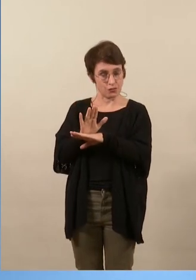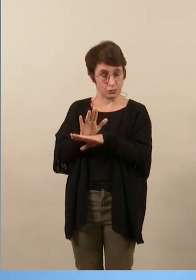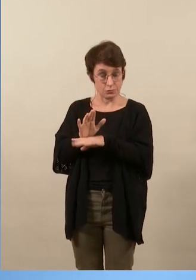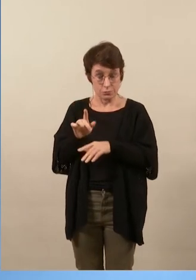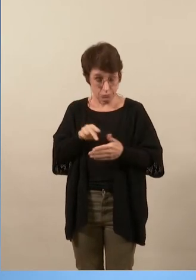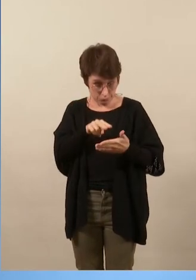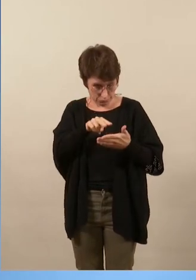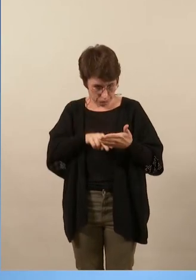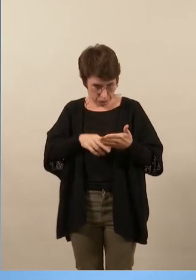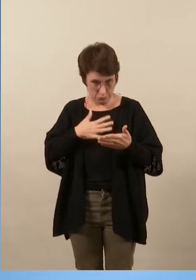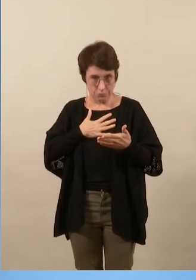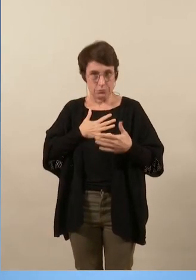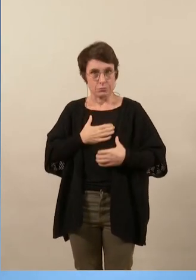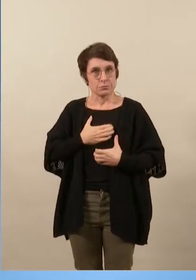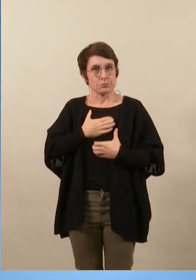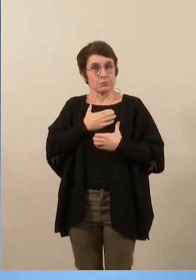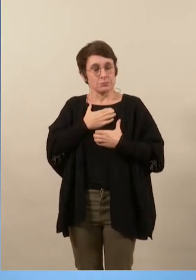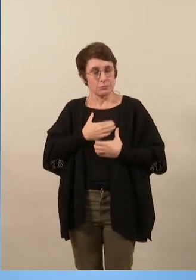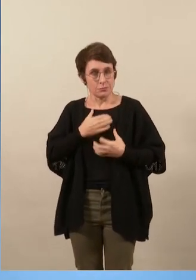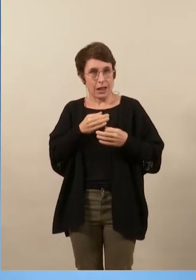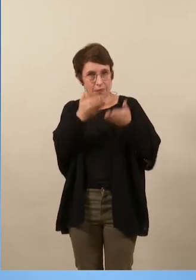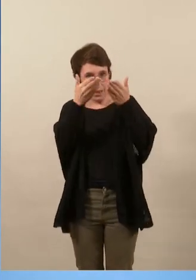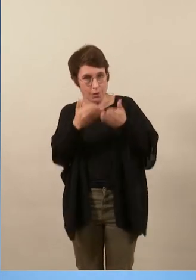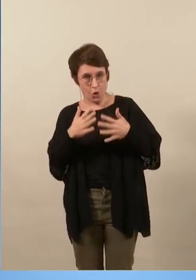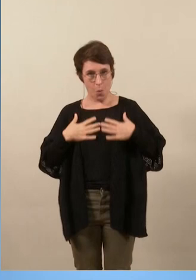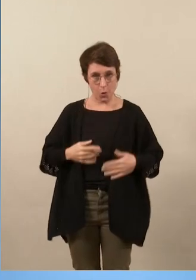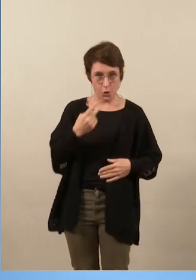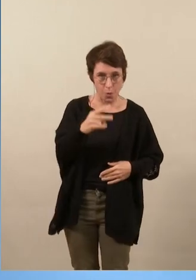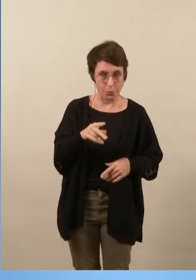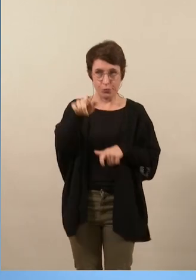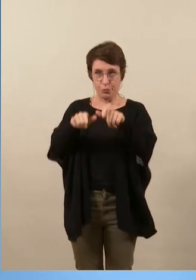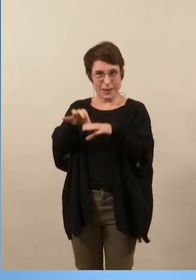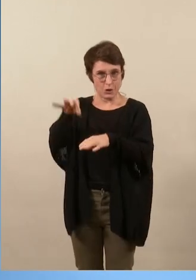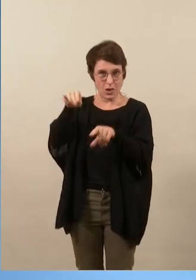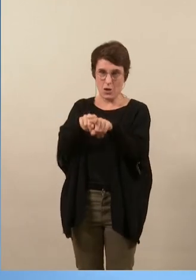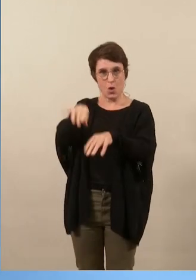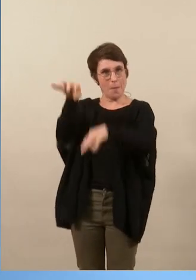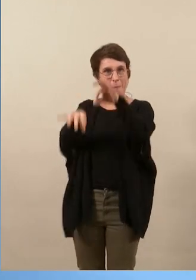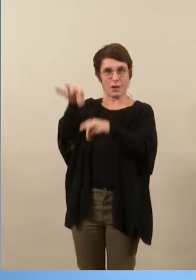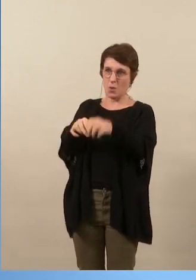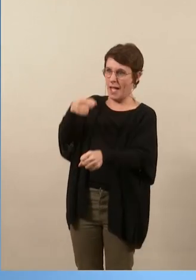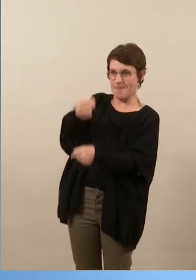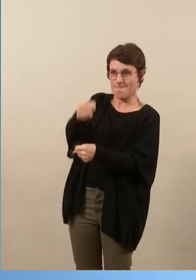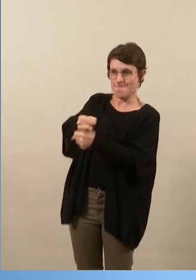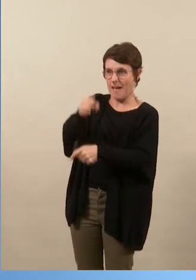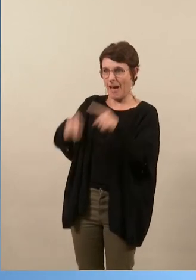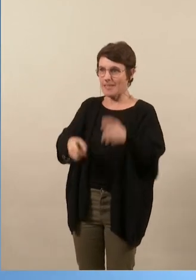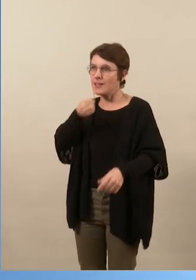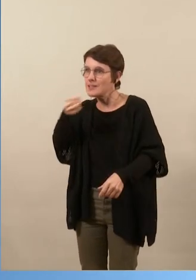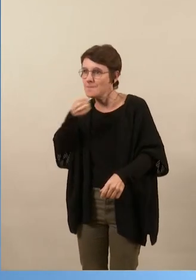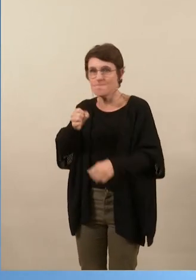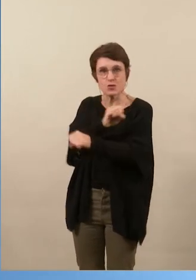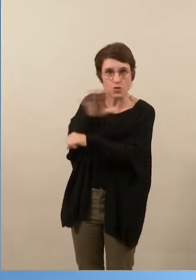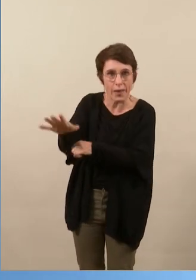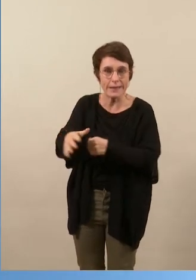comportement personnel sur le fonctionnement les élus étant considérés comme des marionnettes au main du cabinet interdiction de parler aux journalistes